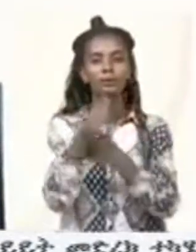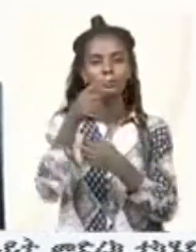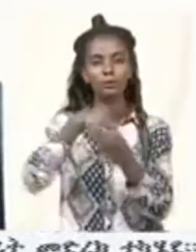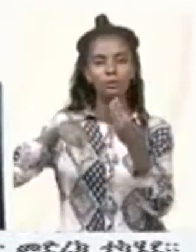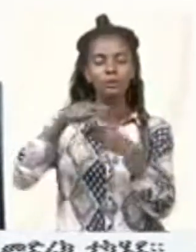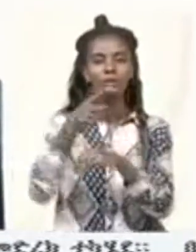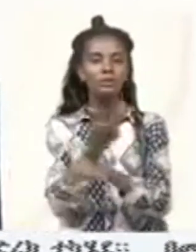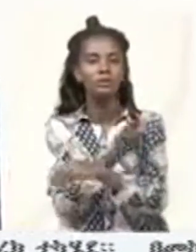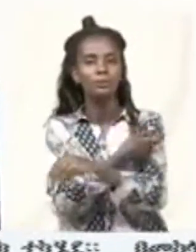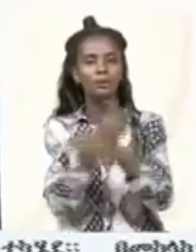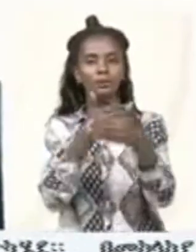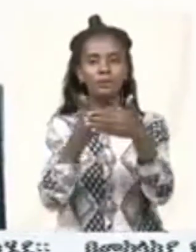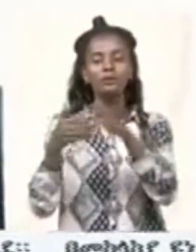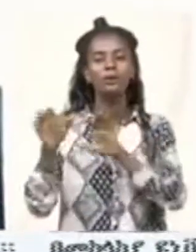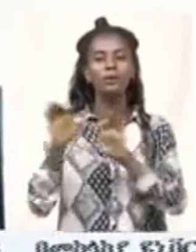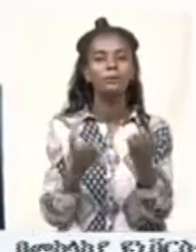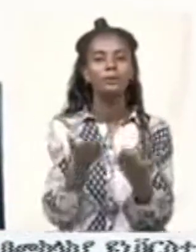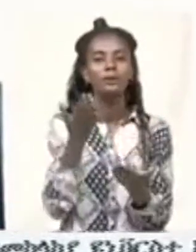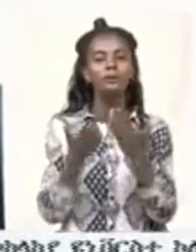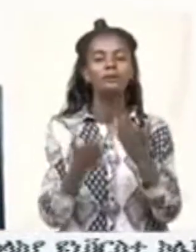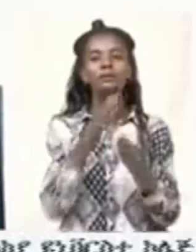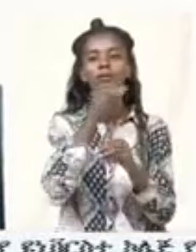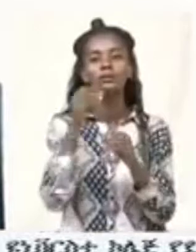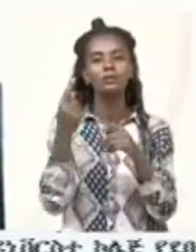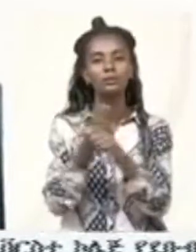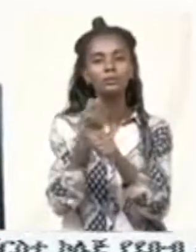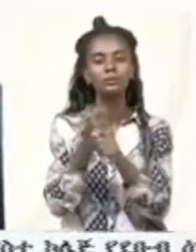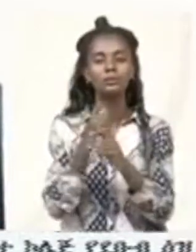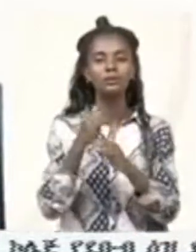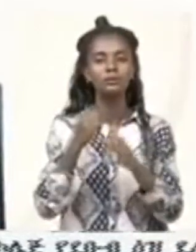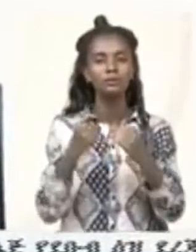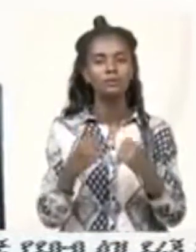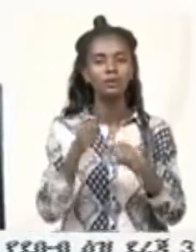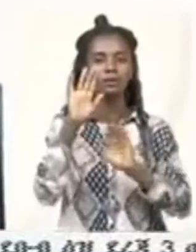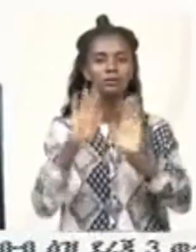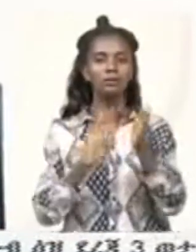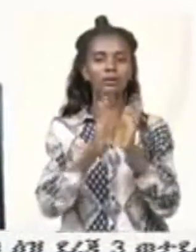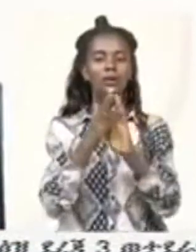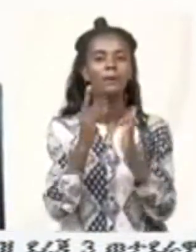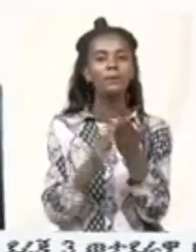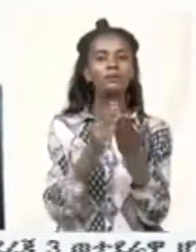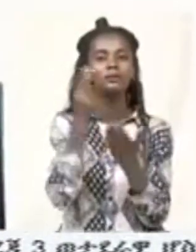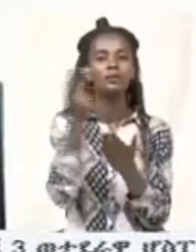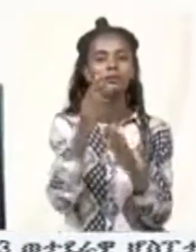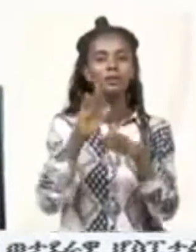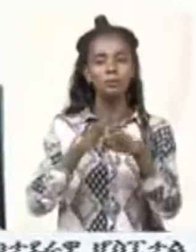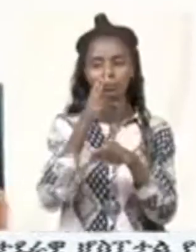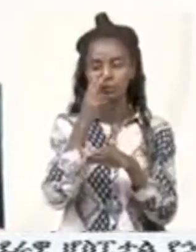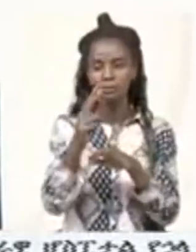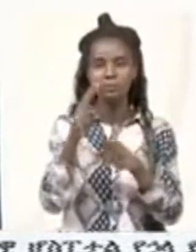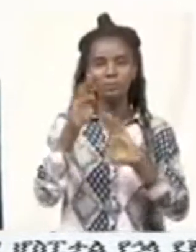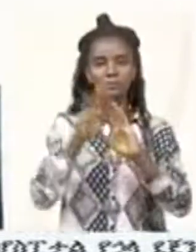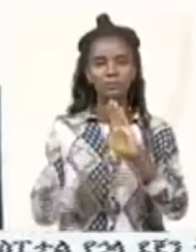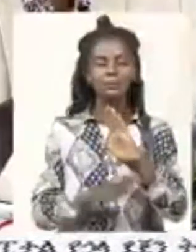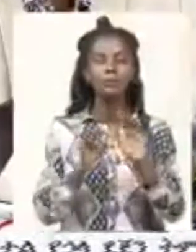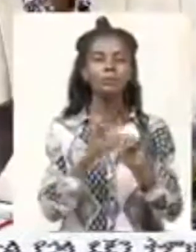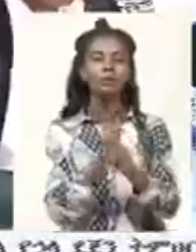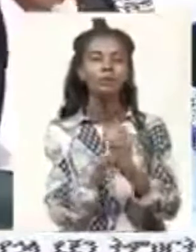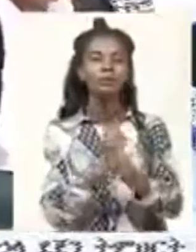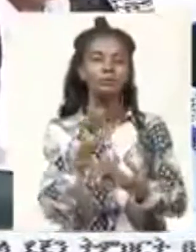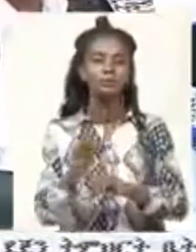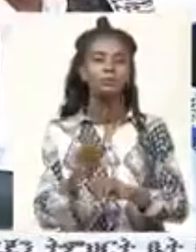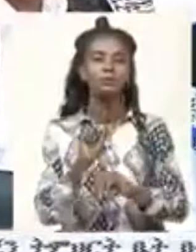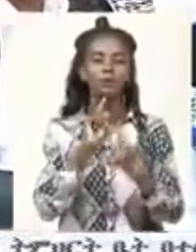አካባቢዎች ክትባት ተደራሽ በማድረግ ረገድ የተከናወኑ ተግባራት በጥንካሬ የተገመገሙ ሲሆን በበጀት አጠቃቀም ላይ የታዩ ክፍተቶችም መታረም